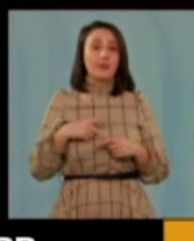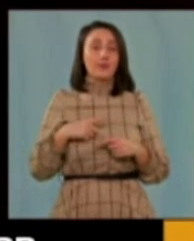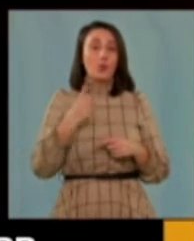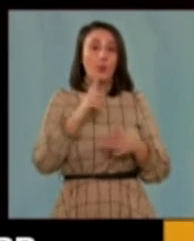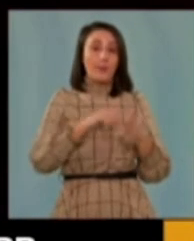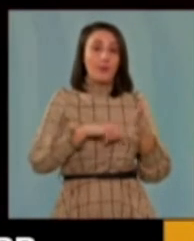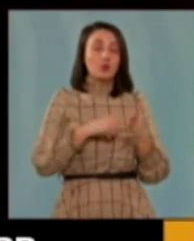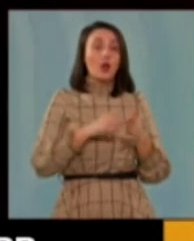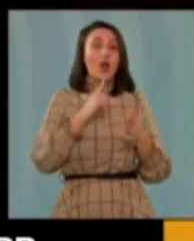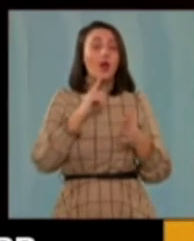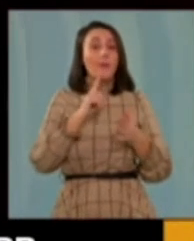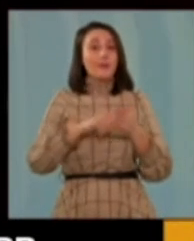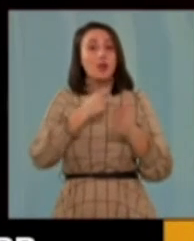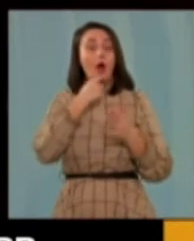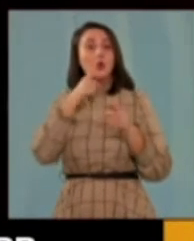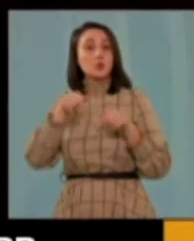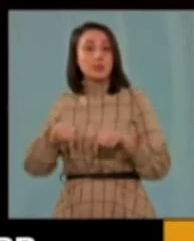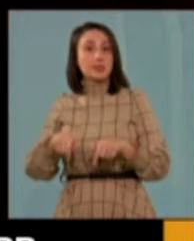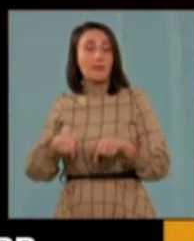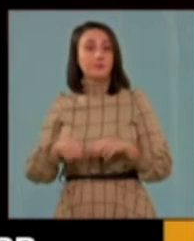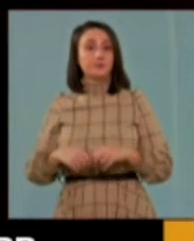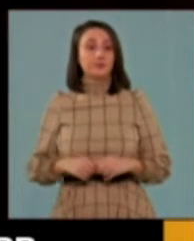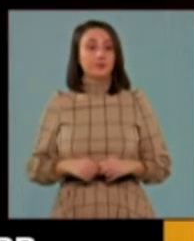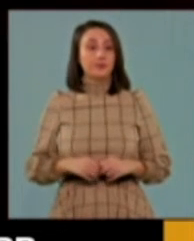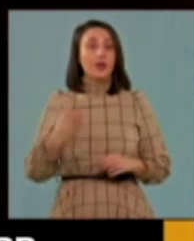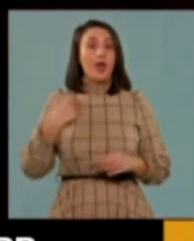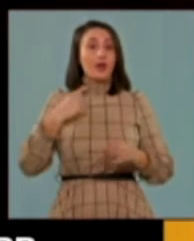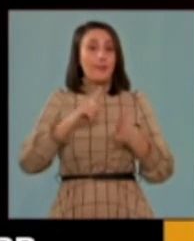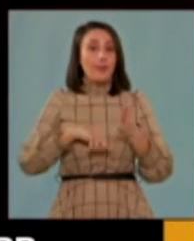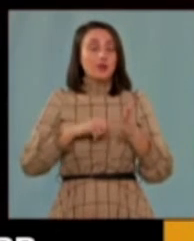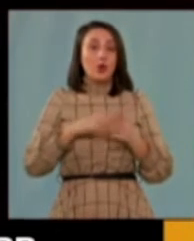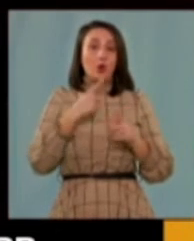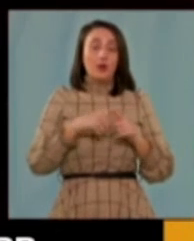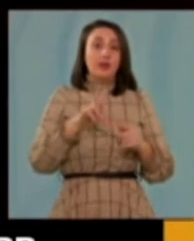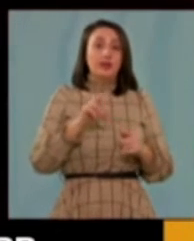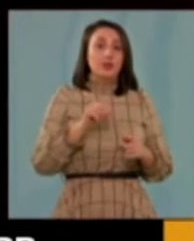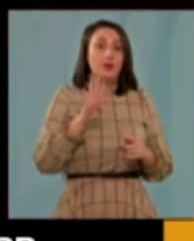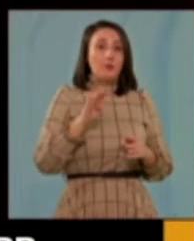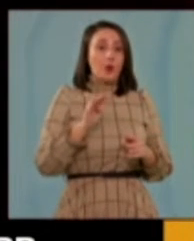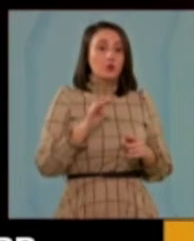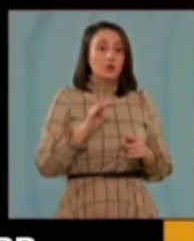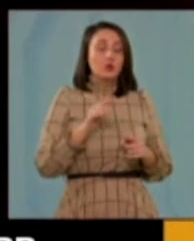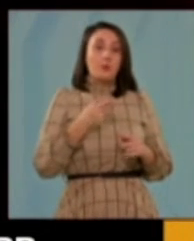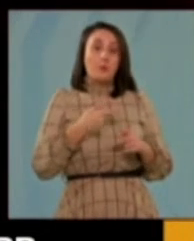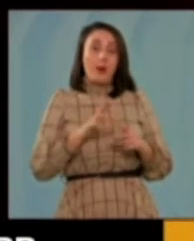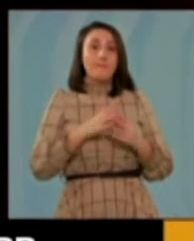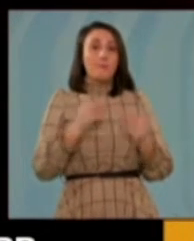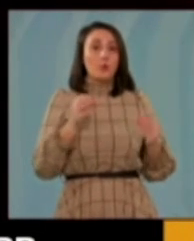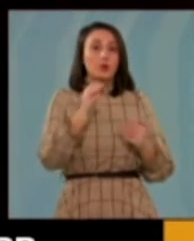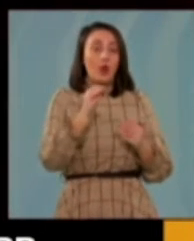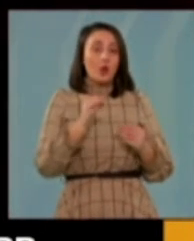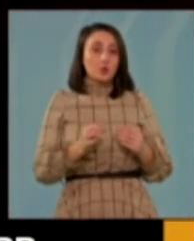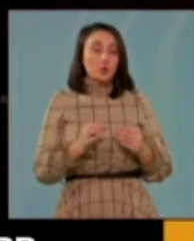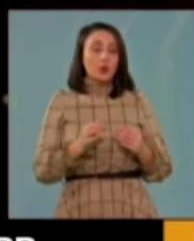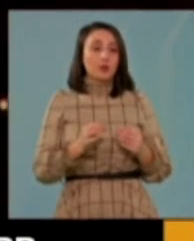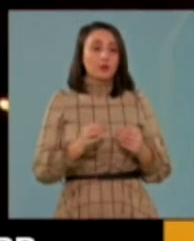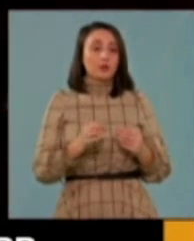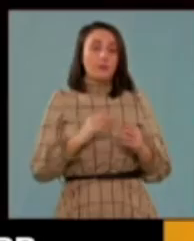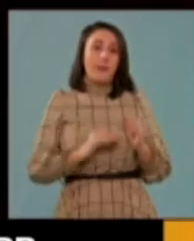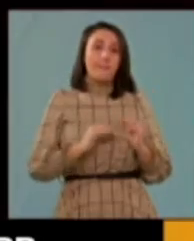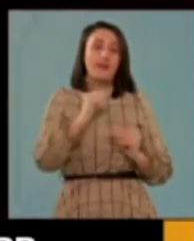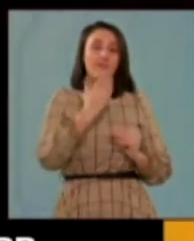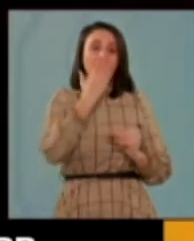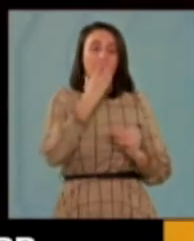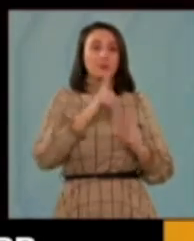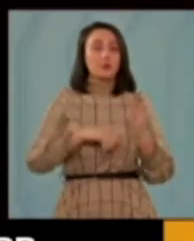un pensionar care a ieșit la pensie anul ăsta are pensia cu 30-40, poate și mai mult, la sută, mai mare decât